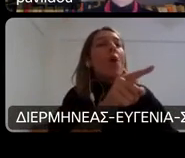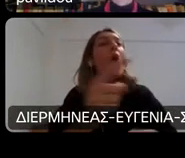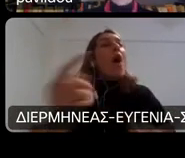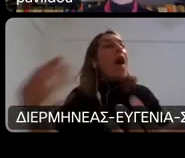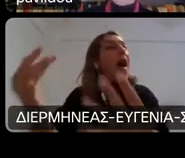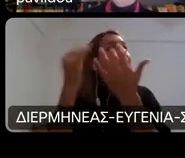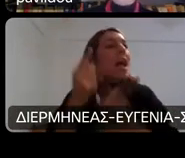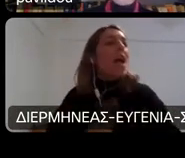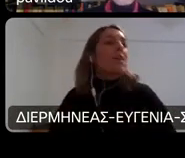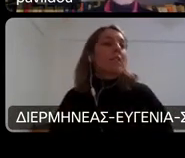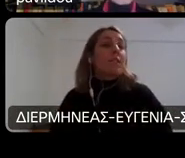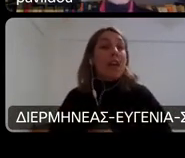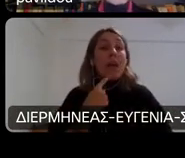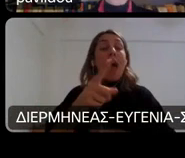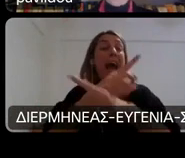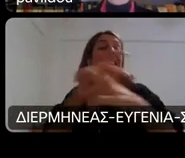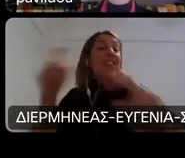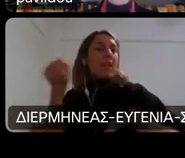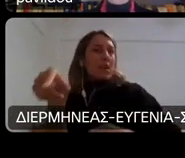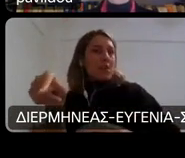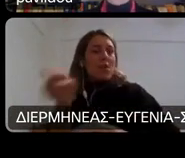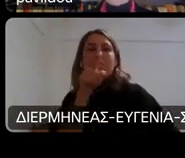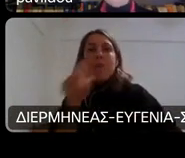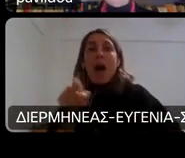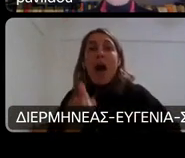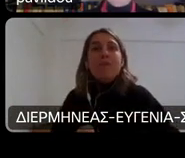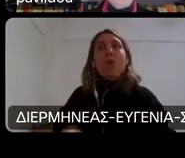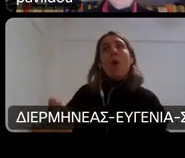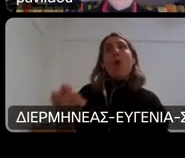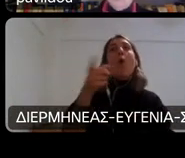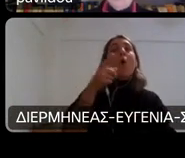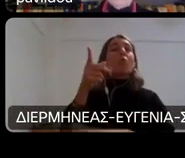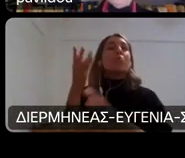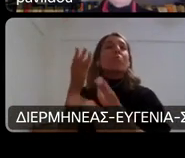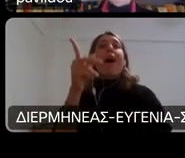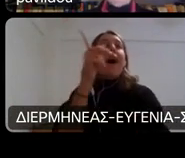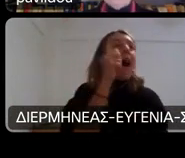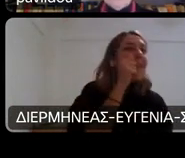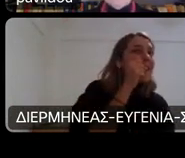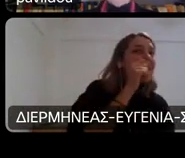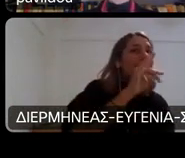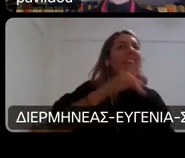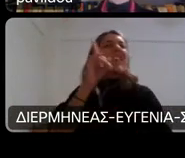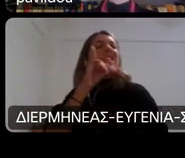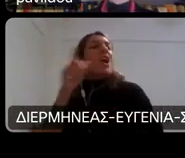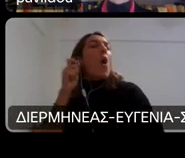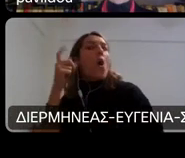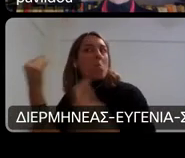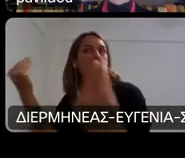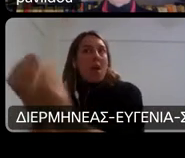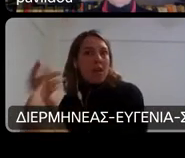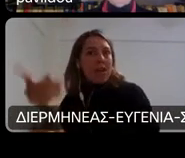παράδειγμα, σε ένα άψυχο αντικείμενο αποδίδεται γυναικείο ή αντρικό όνομα, γυναικεία ή αντρική